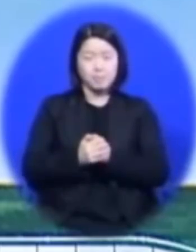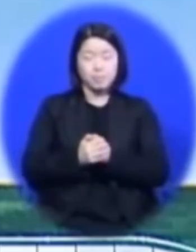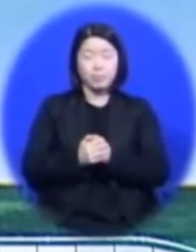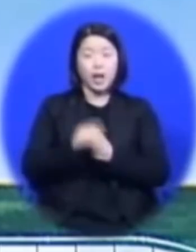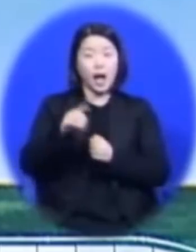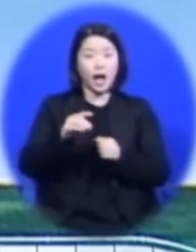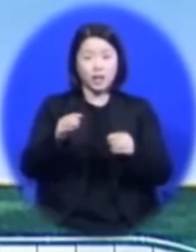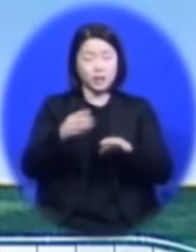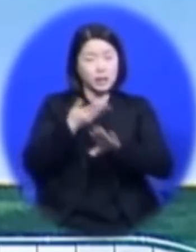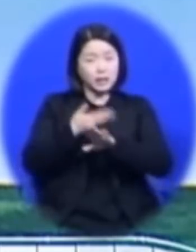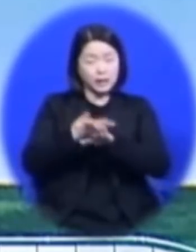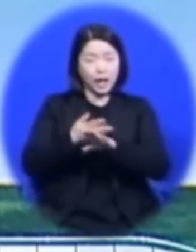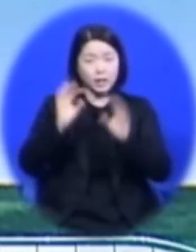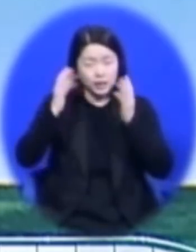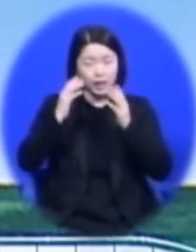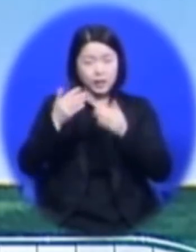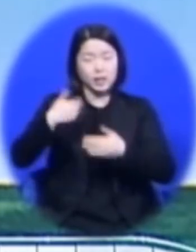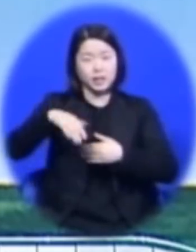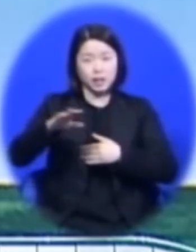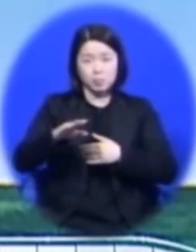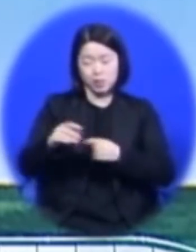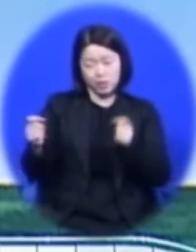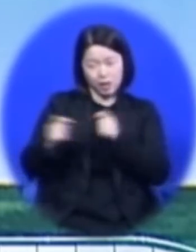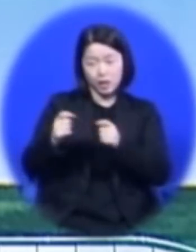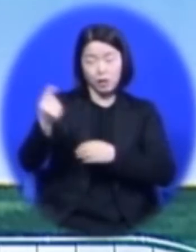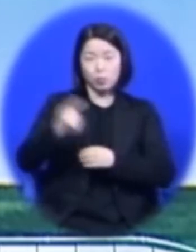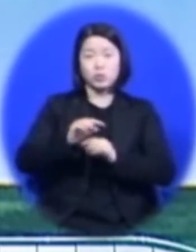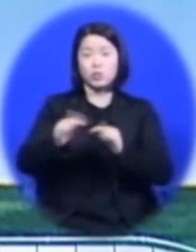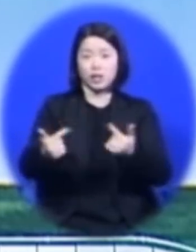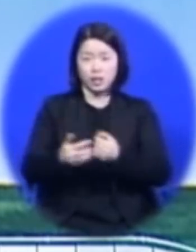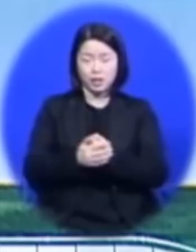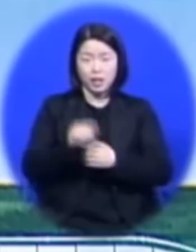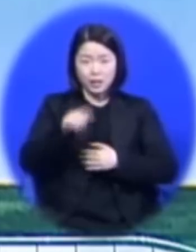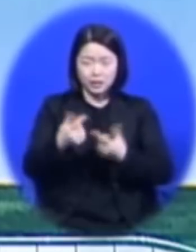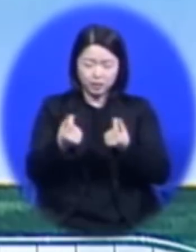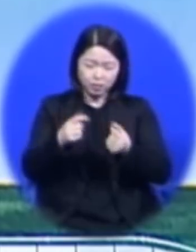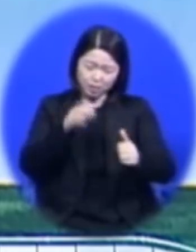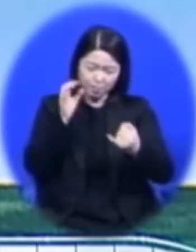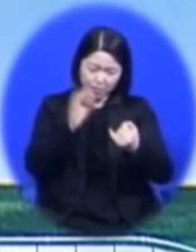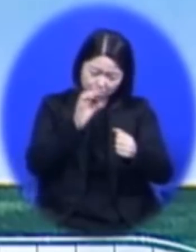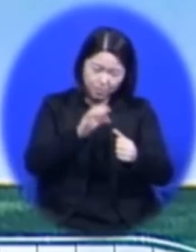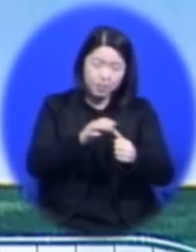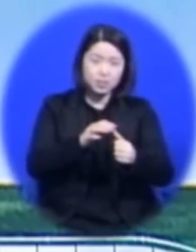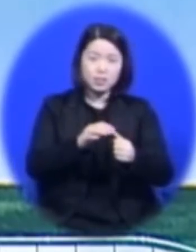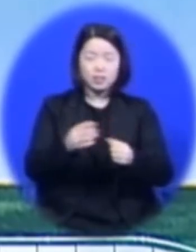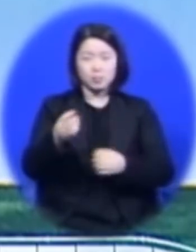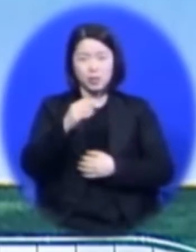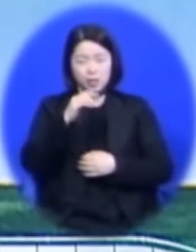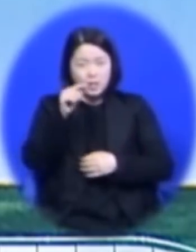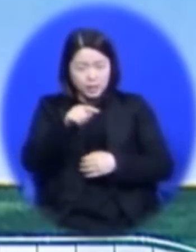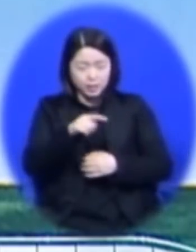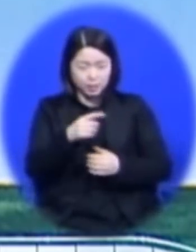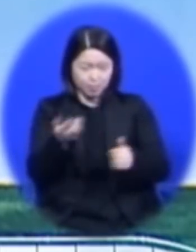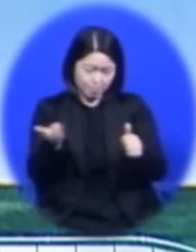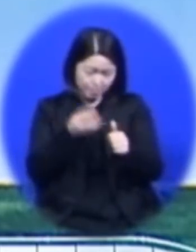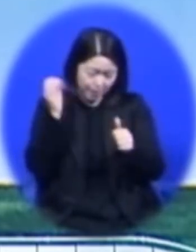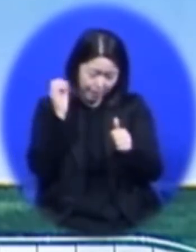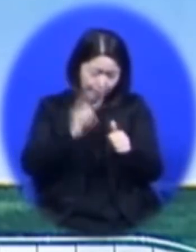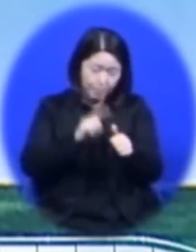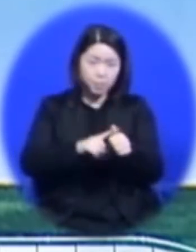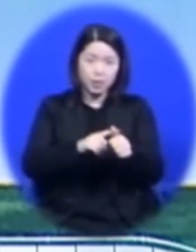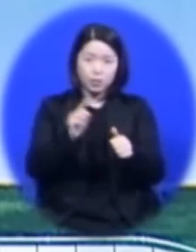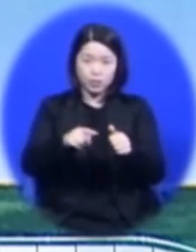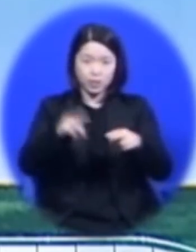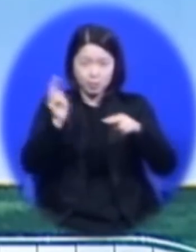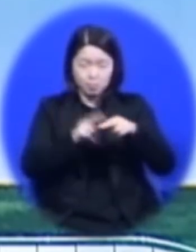아니 땀에 같으면 은 가까이 나오겠습니까 그렇게 구박하고 야단치고 그래픽이나 홈 내고 심지어